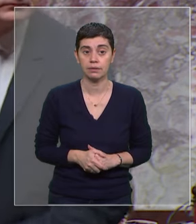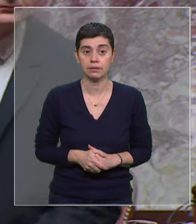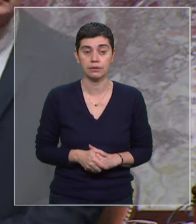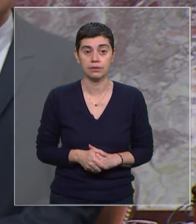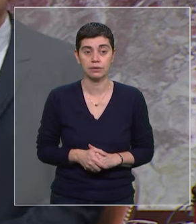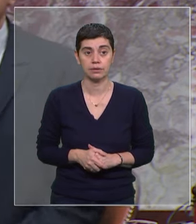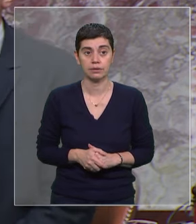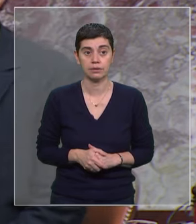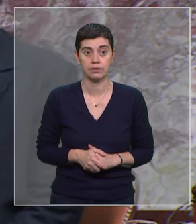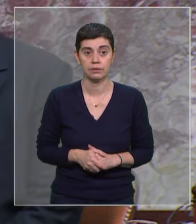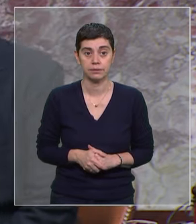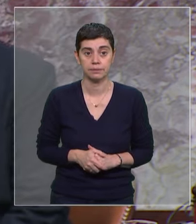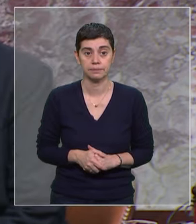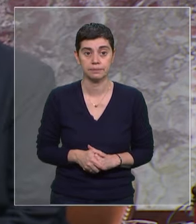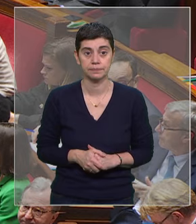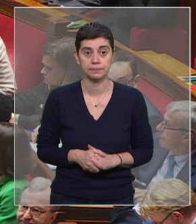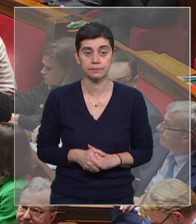la Première Ministre.